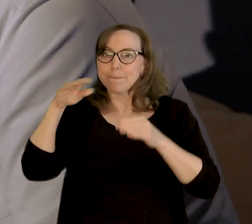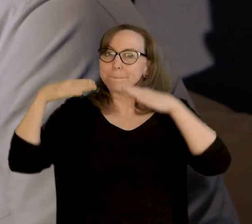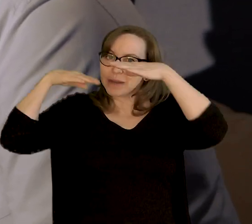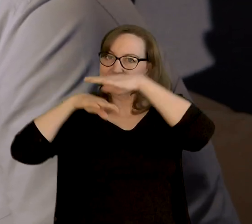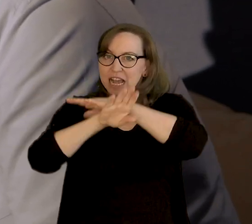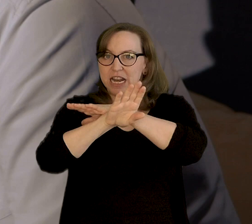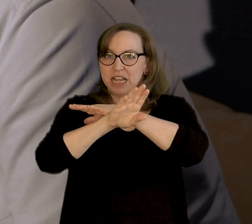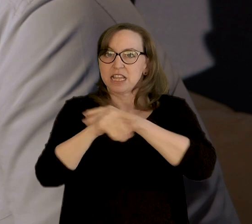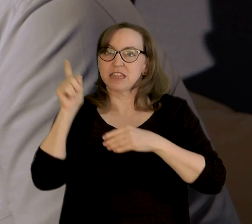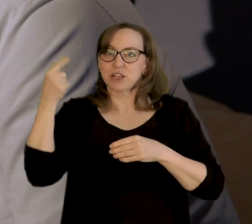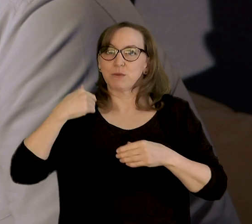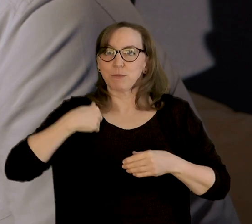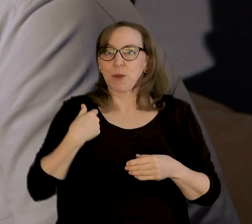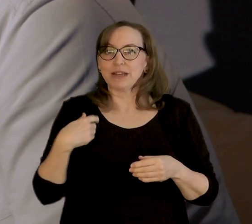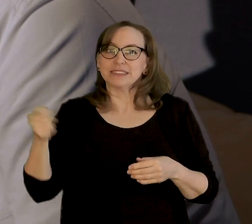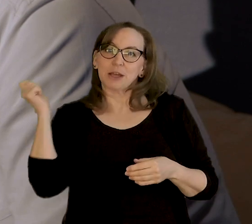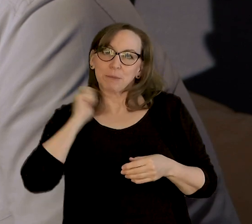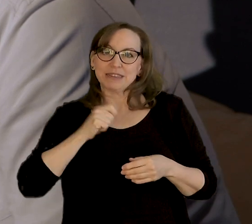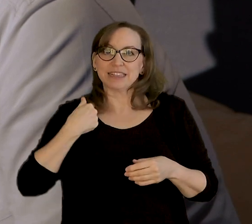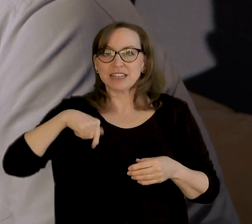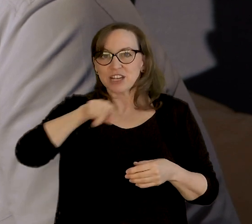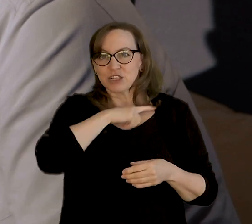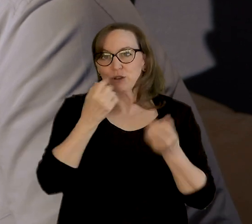dla naszego zbawienia.